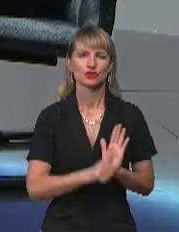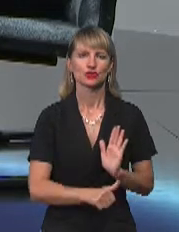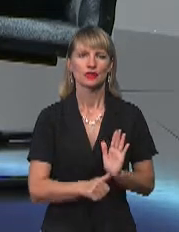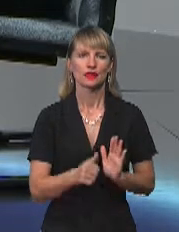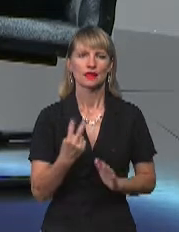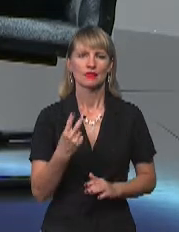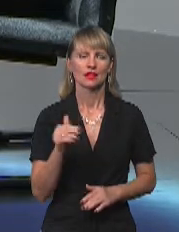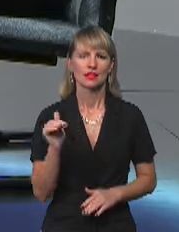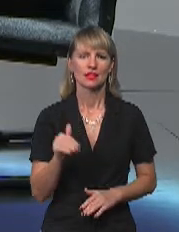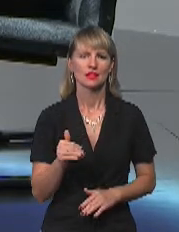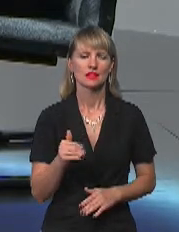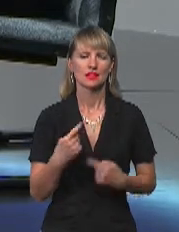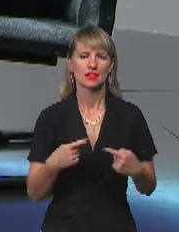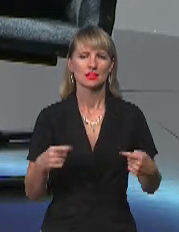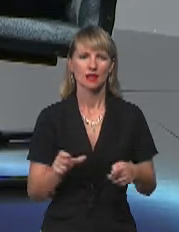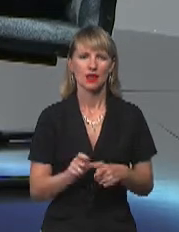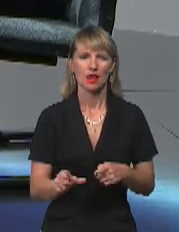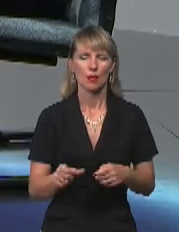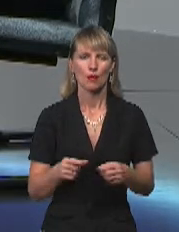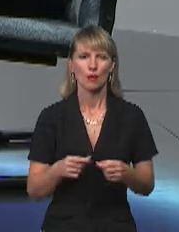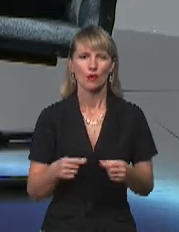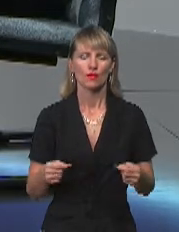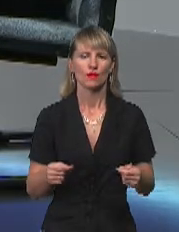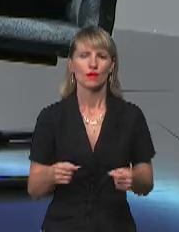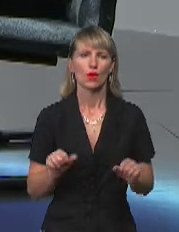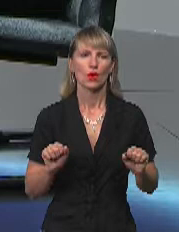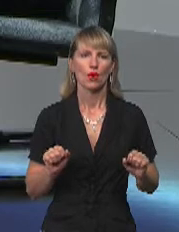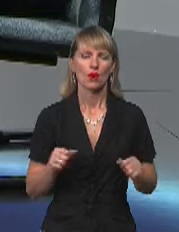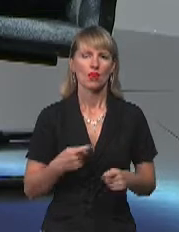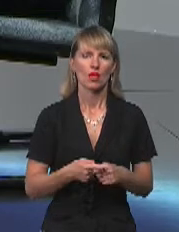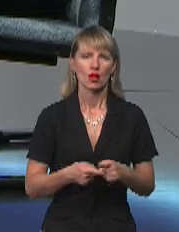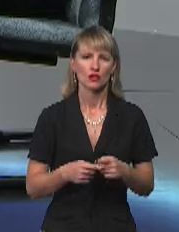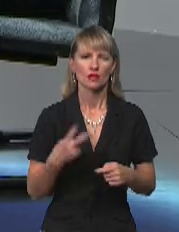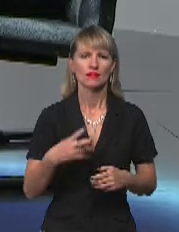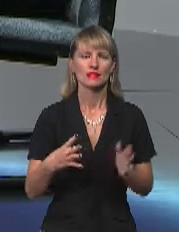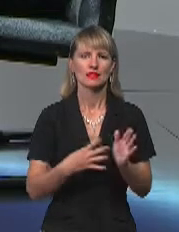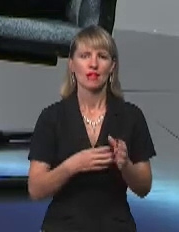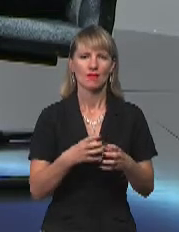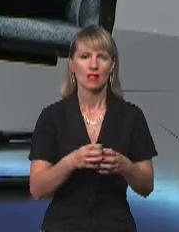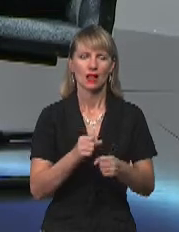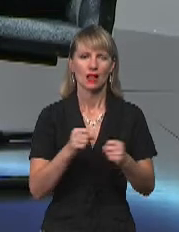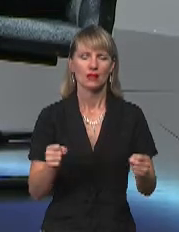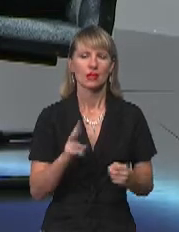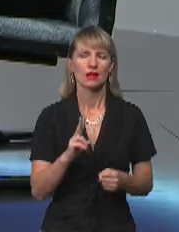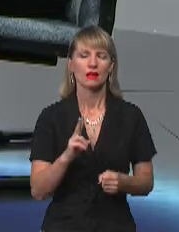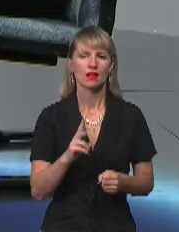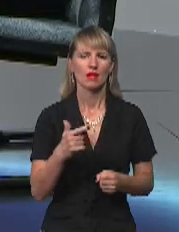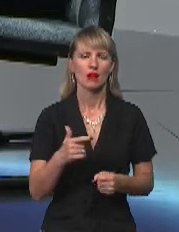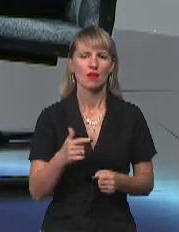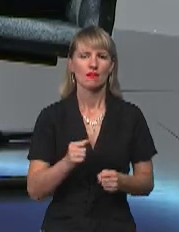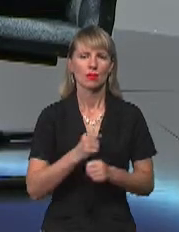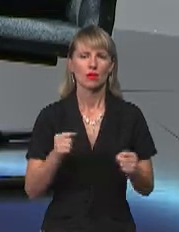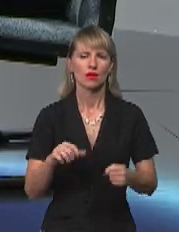362 тисячі набоїв, 46 одиниць холодної зброї, 29 гранат, 1,5 кг вибухівки і понад 7